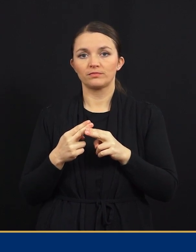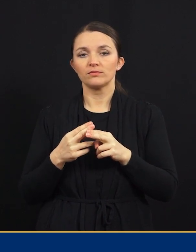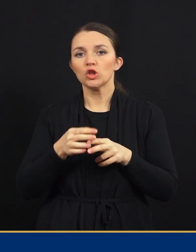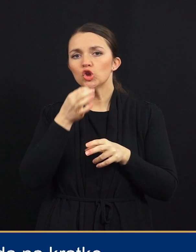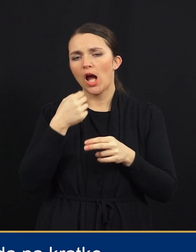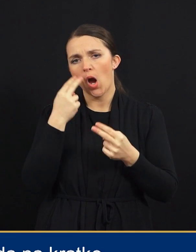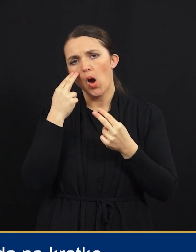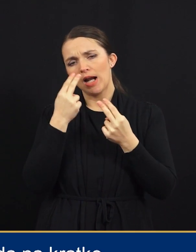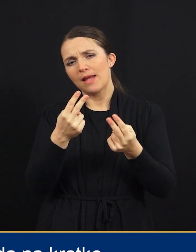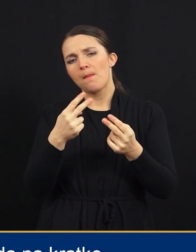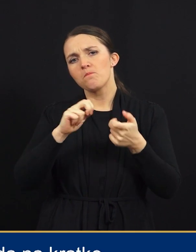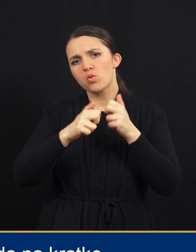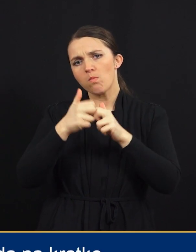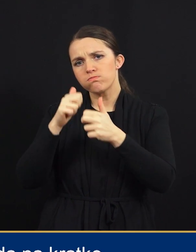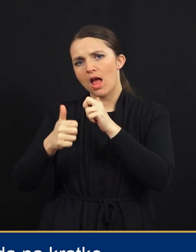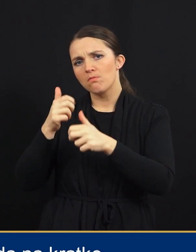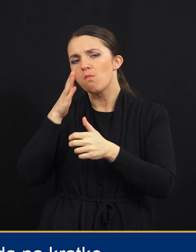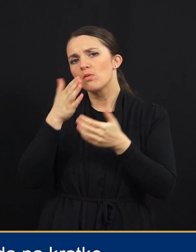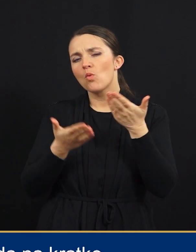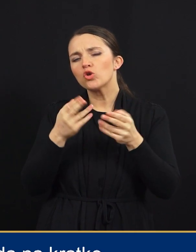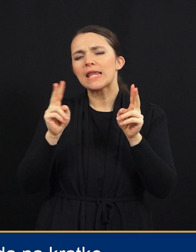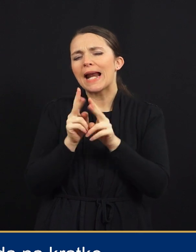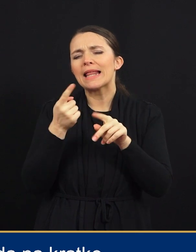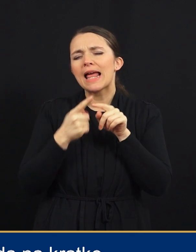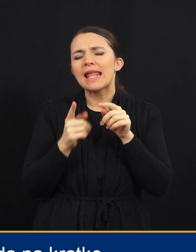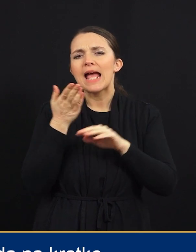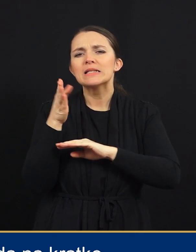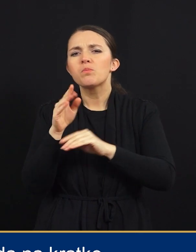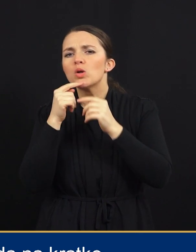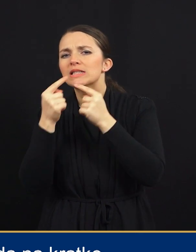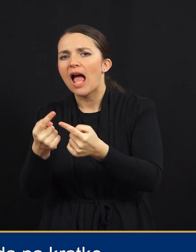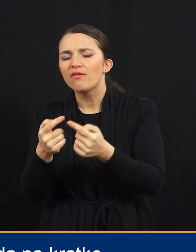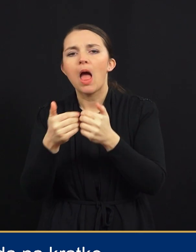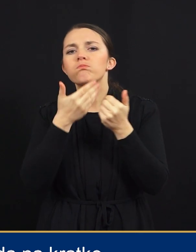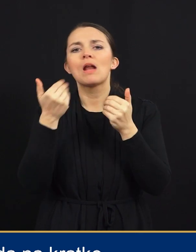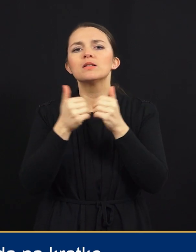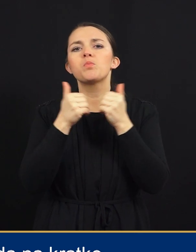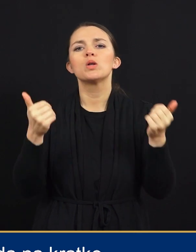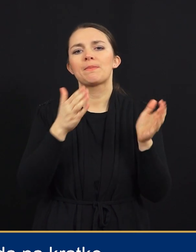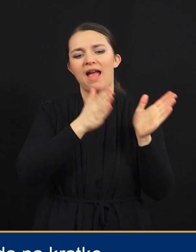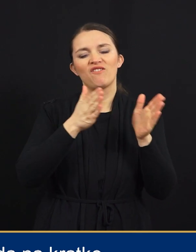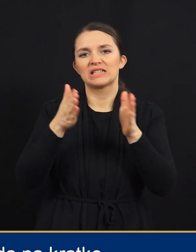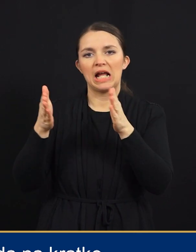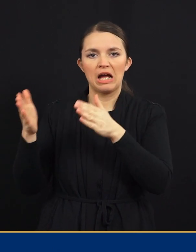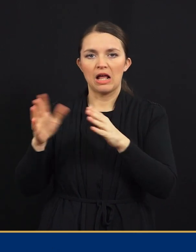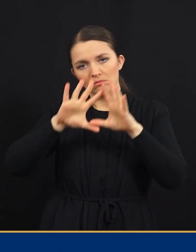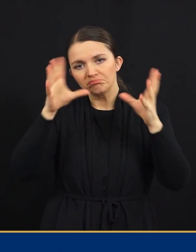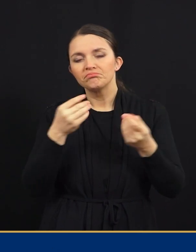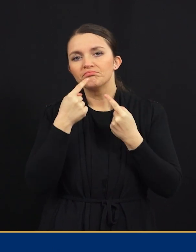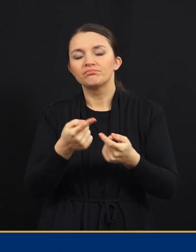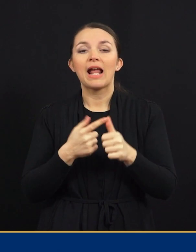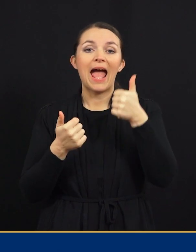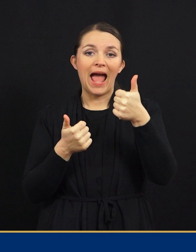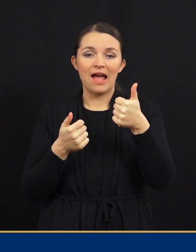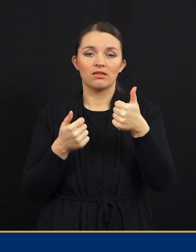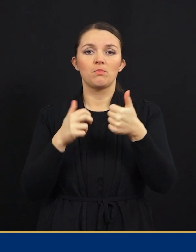Če se ozrem po problemih, bi jih morda na kratko nekaj izpostavila, brez posebnega vrstnega reda. Eden